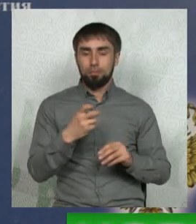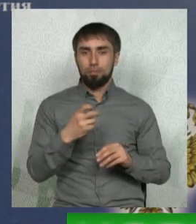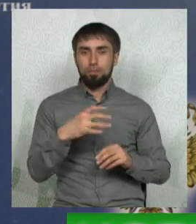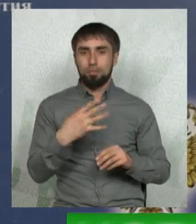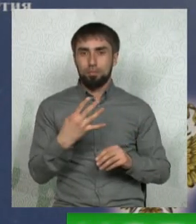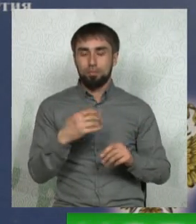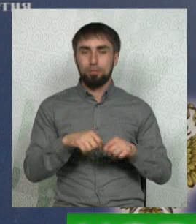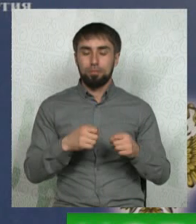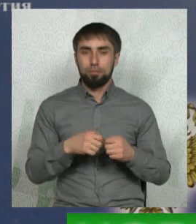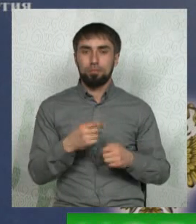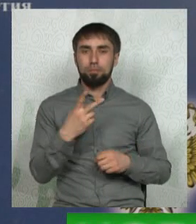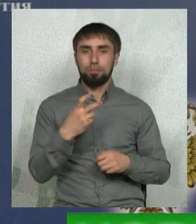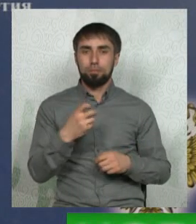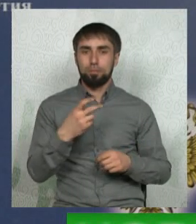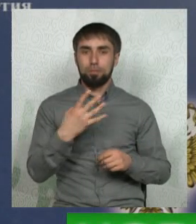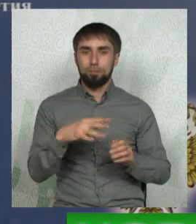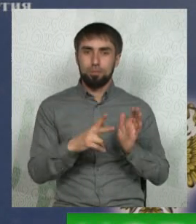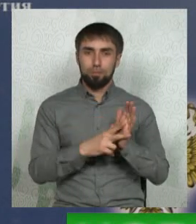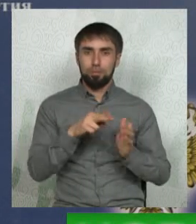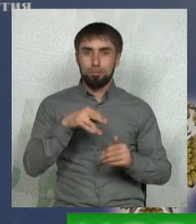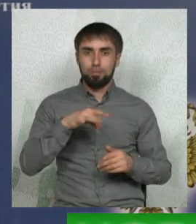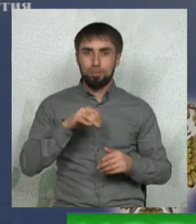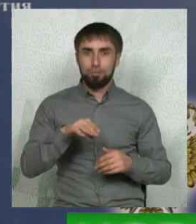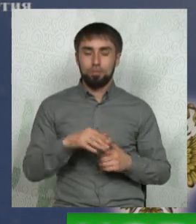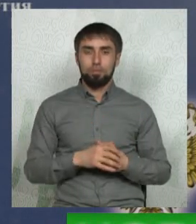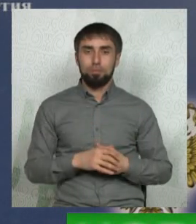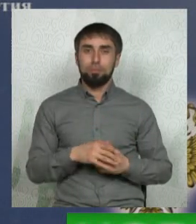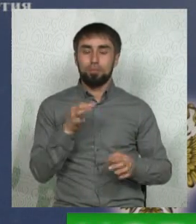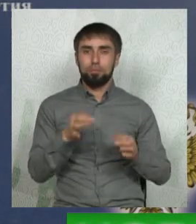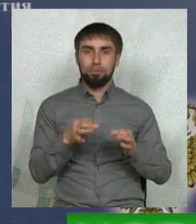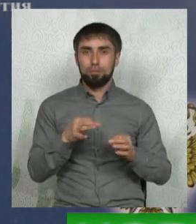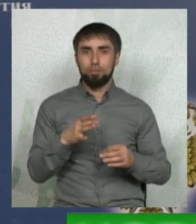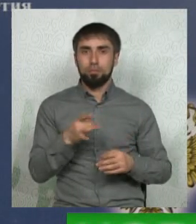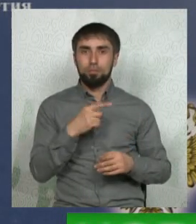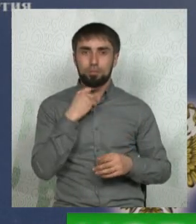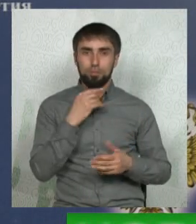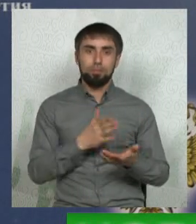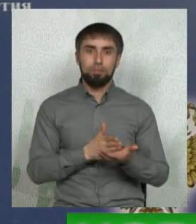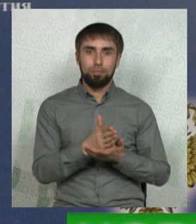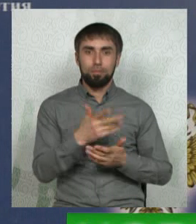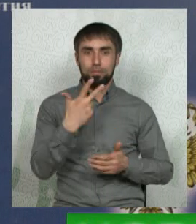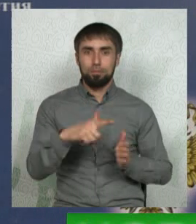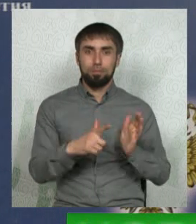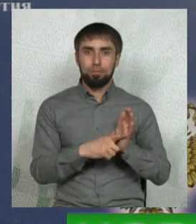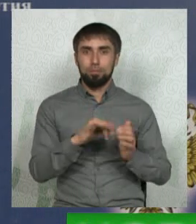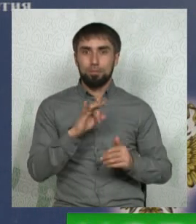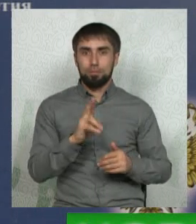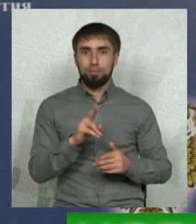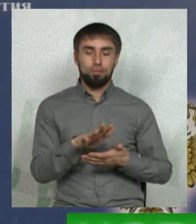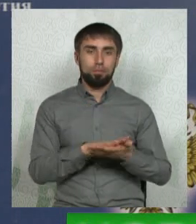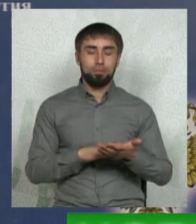представления, 248 протестов. В суды республики направлено 37 исковых